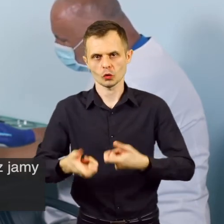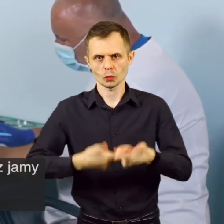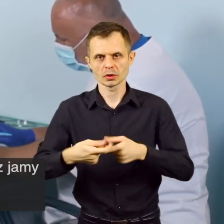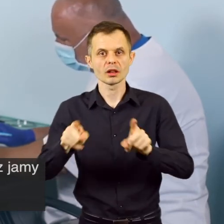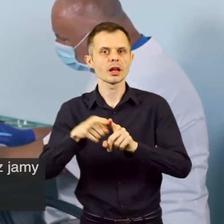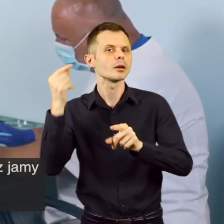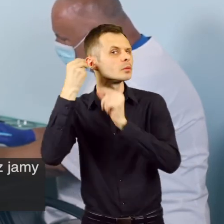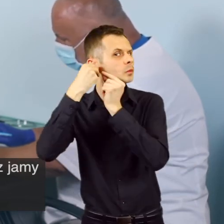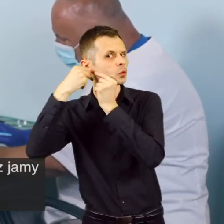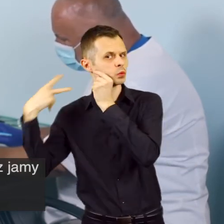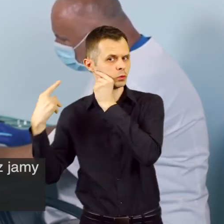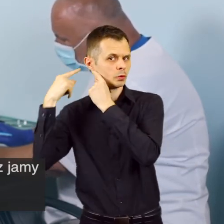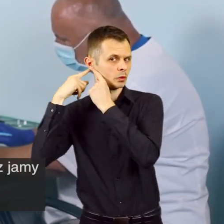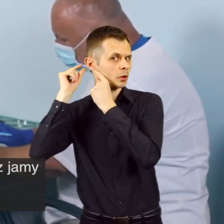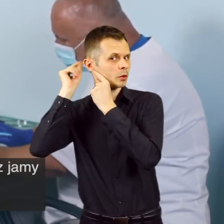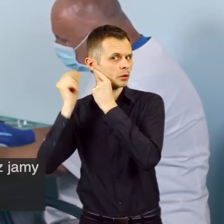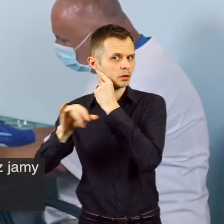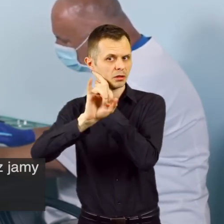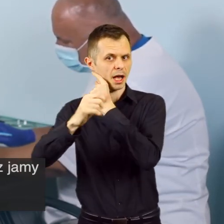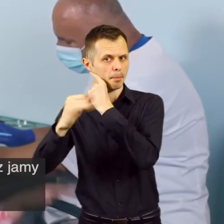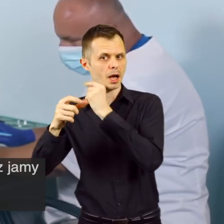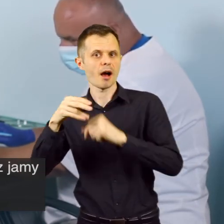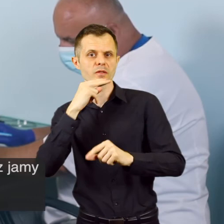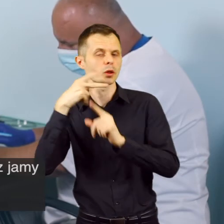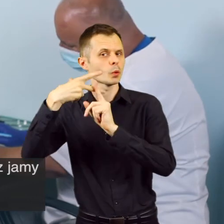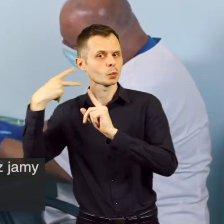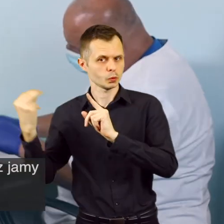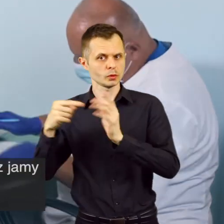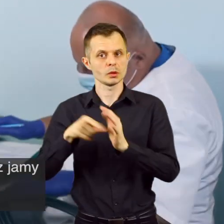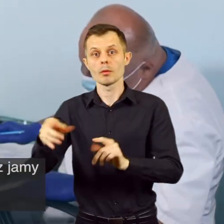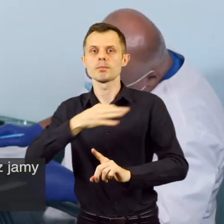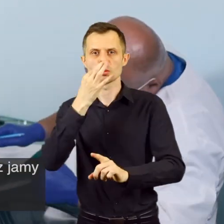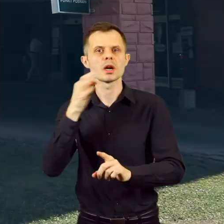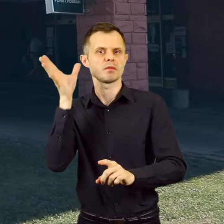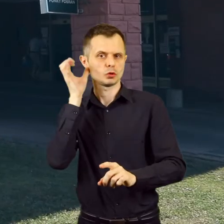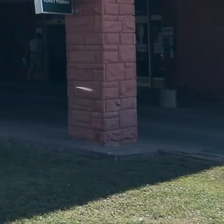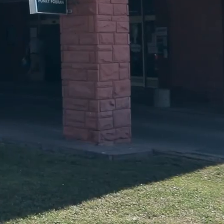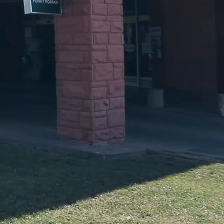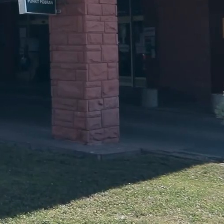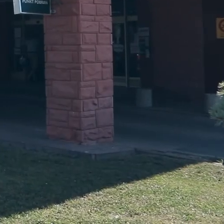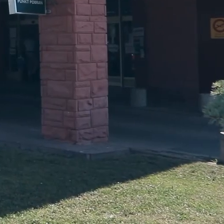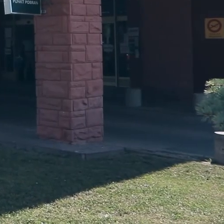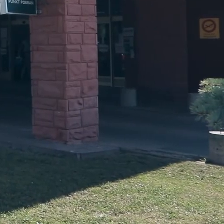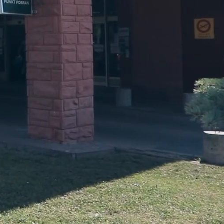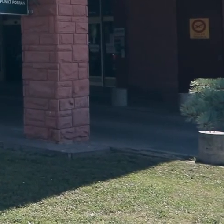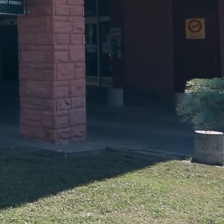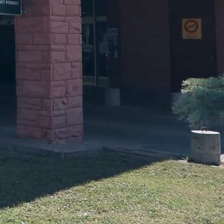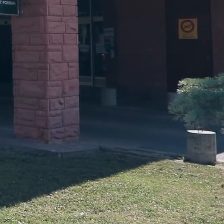pozwala na usunięcie płynu z jamy bębenkowej i przywrócenie prawidłowego słyszenia.